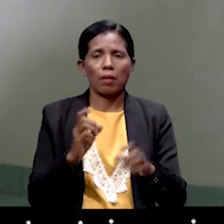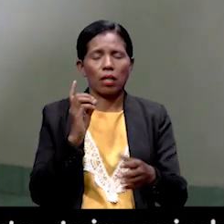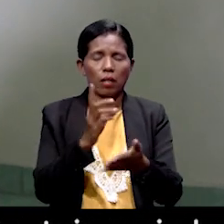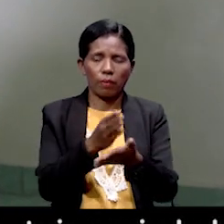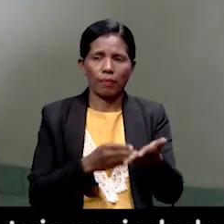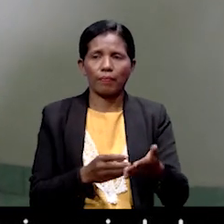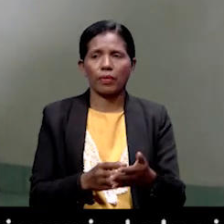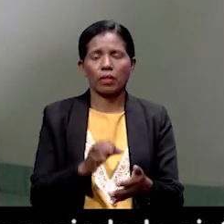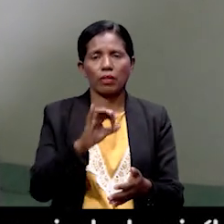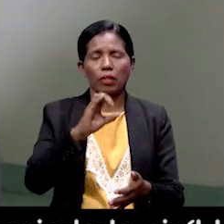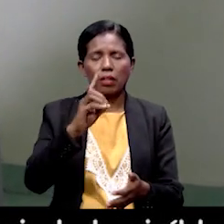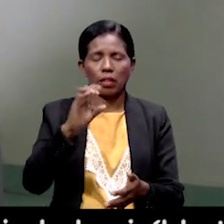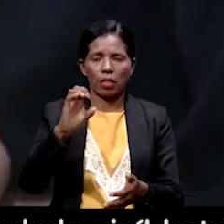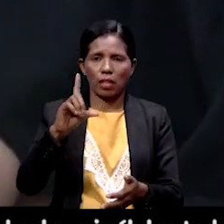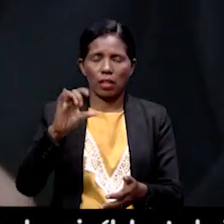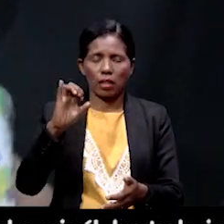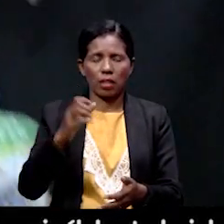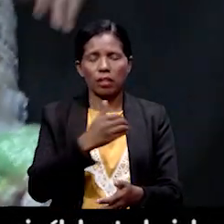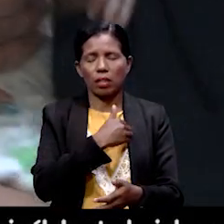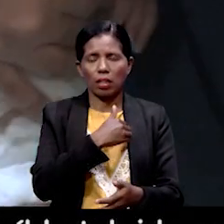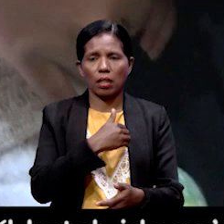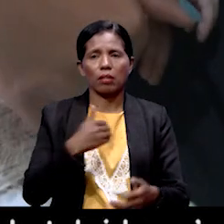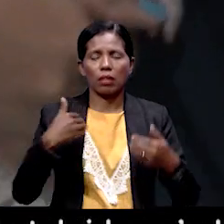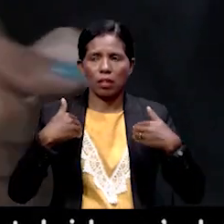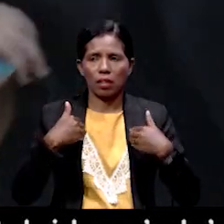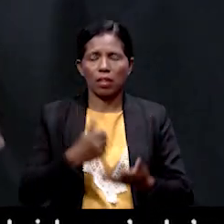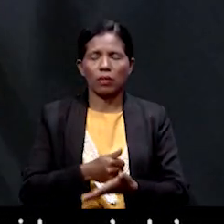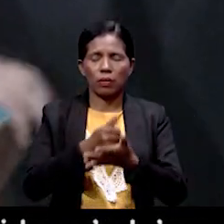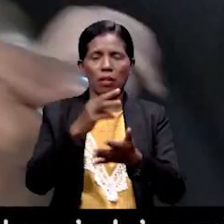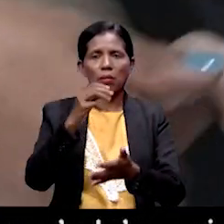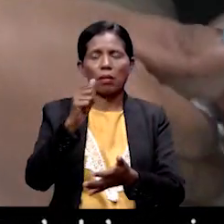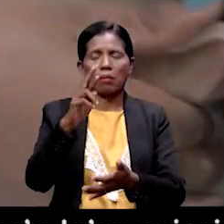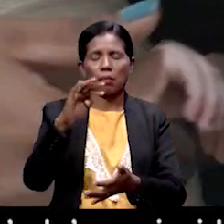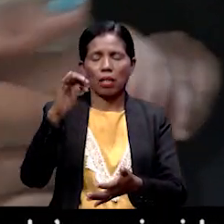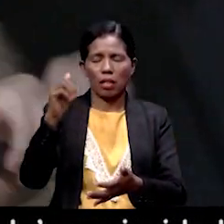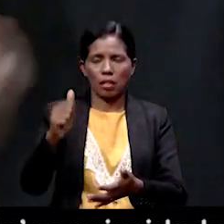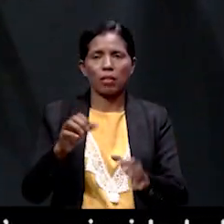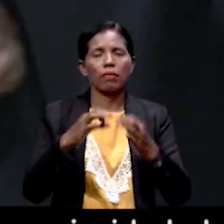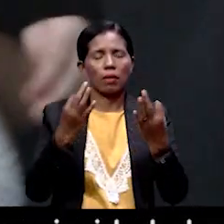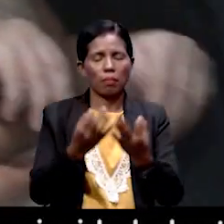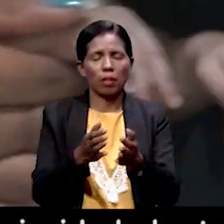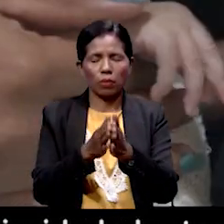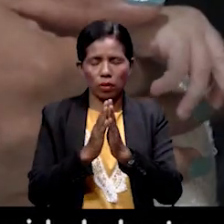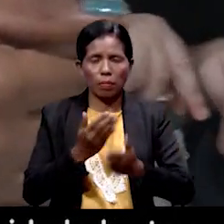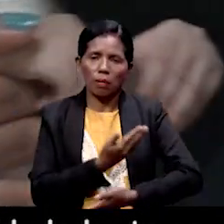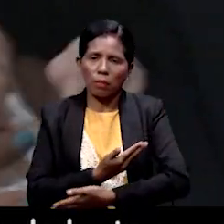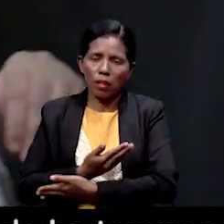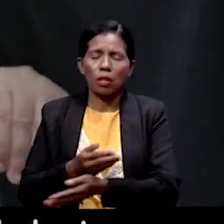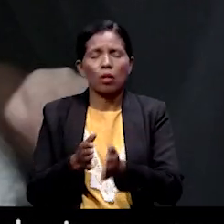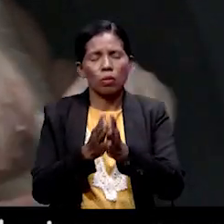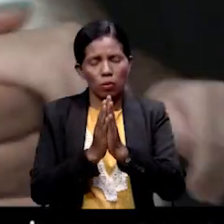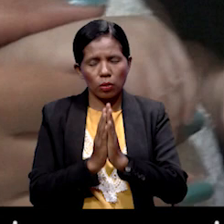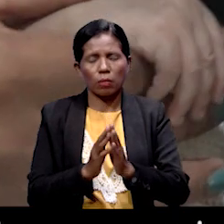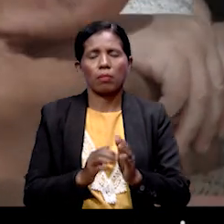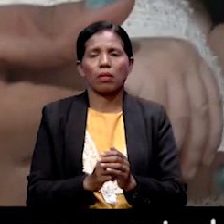Fidelia Fetli hatutan daw-daw ne si daw kiha tratamento seluk ba Maria do Carmo. Tane familia husi bebe ne husu ba parte